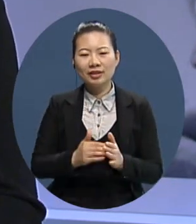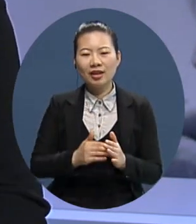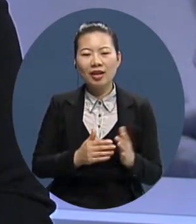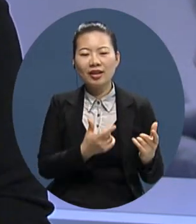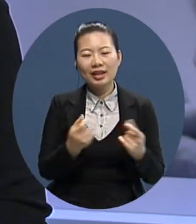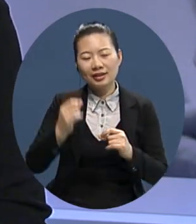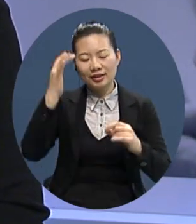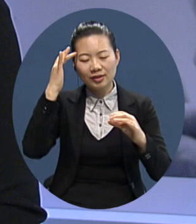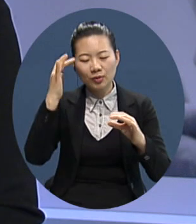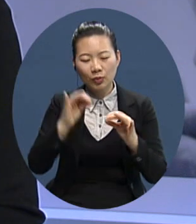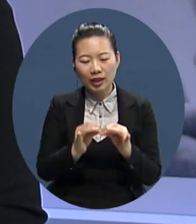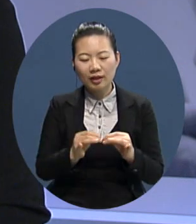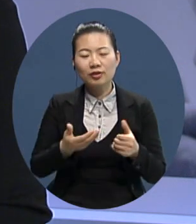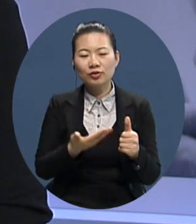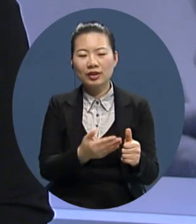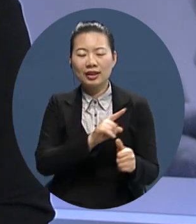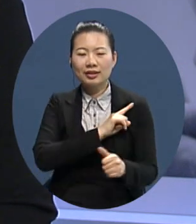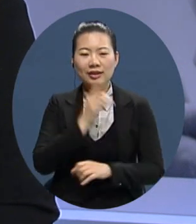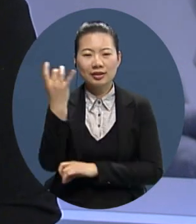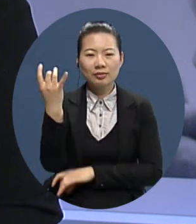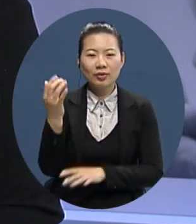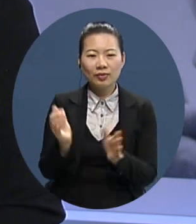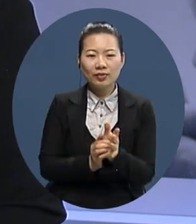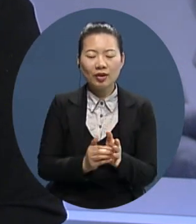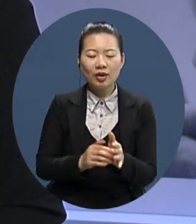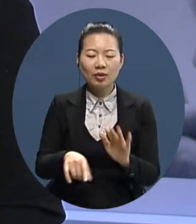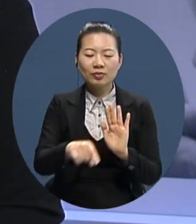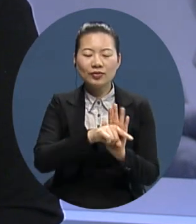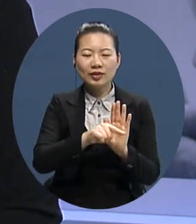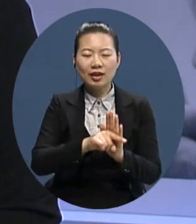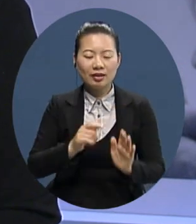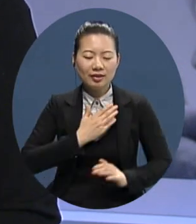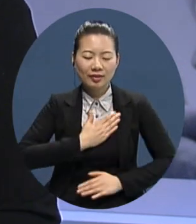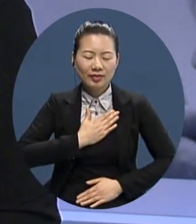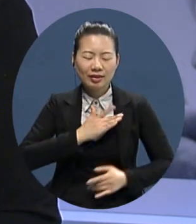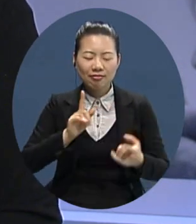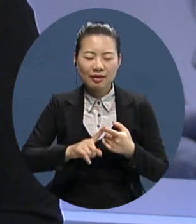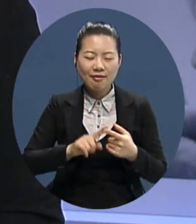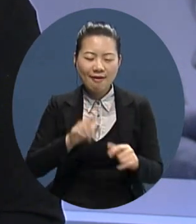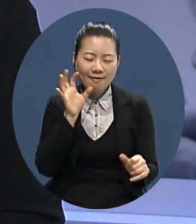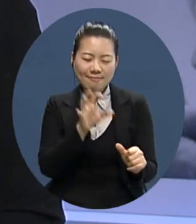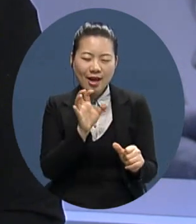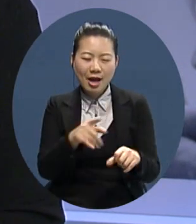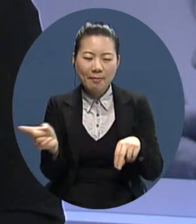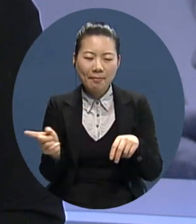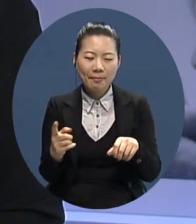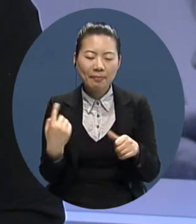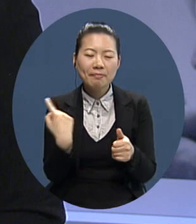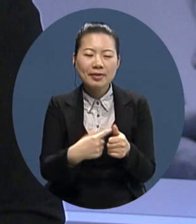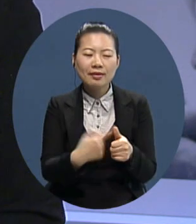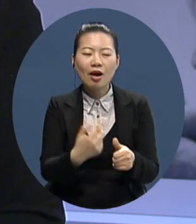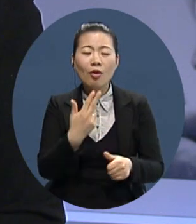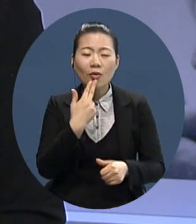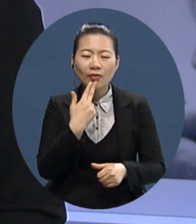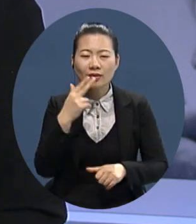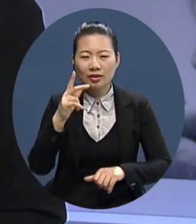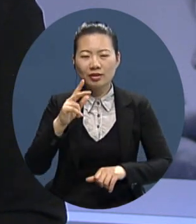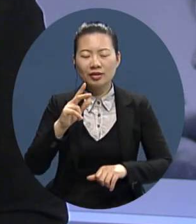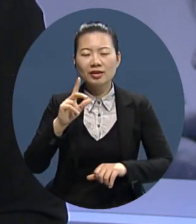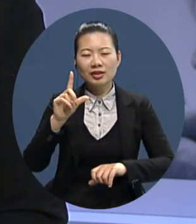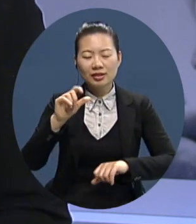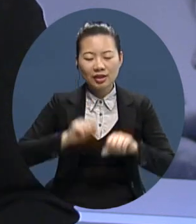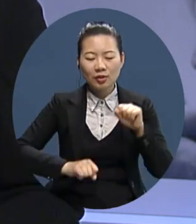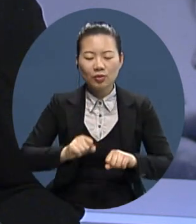공감해 주는 것이 가장 기본입니다. 그리고 부정적인 감정에 대해서 나무라거나 비판하지 않는 태도가 굉장히 중요합니다.